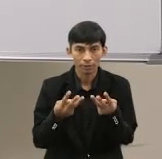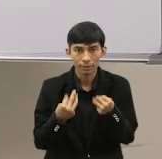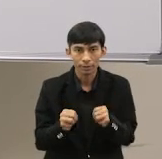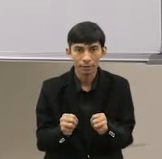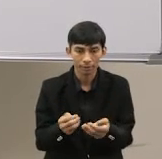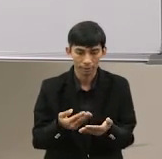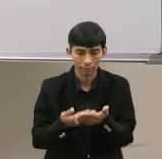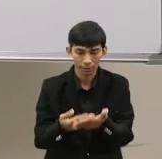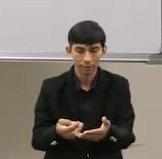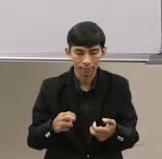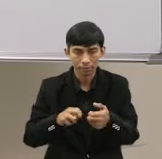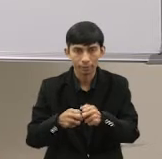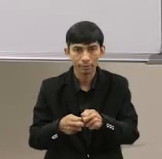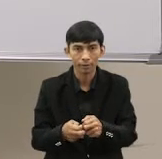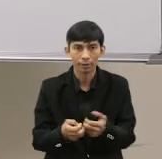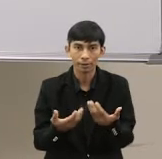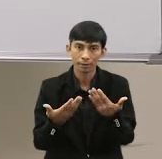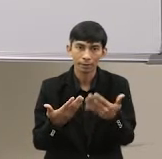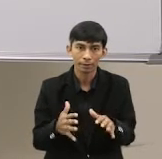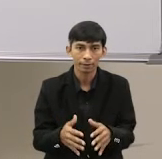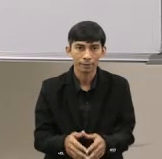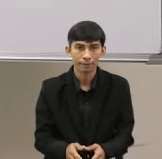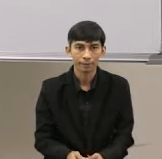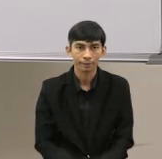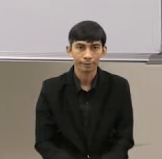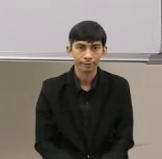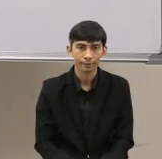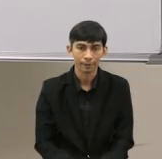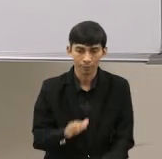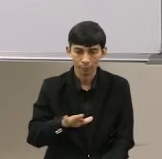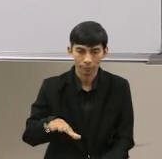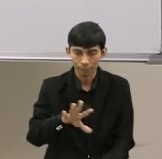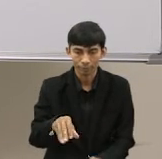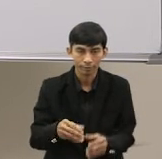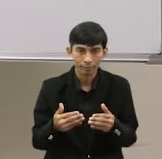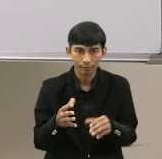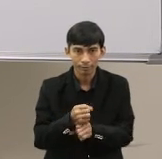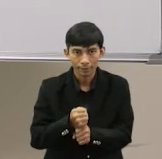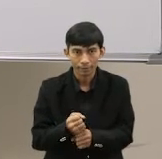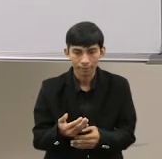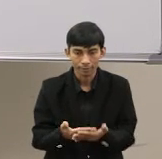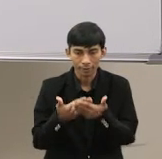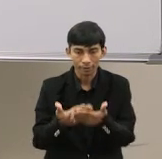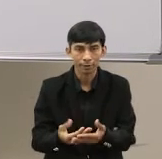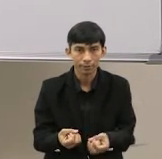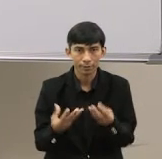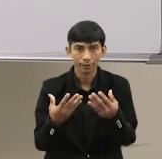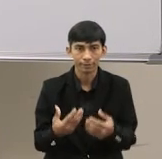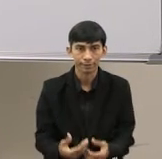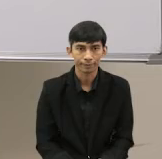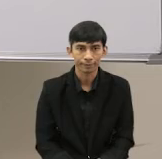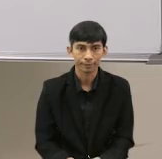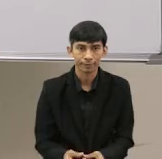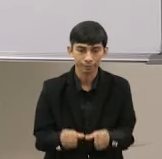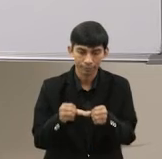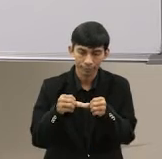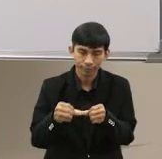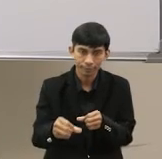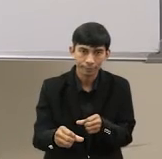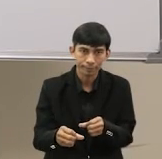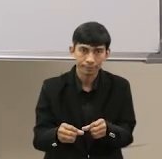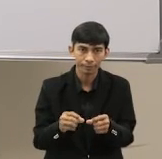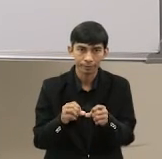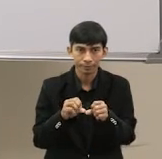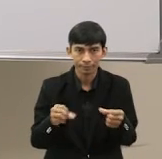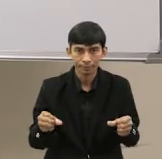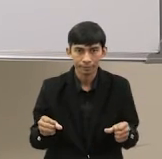ca này cho bạc hơi phụ ấy con bàn sạc xa cho đàn lược hơi hai con của bạn bằng ca tràn đài chà chân bằng to từ ní